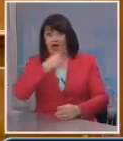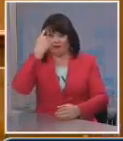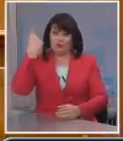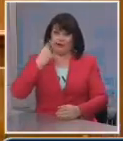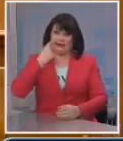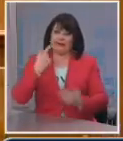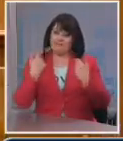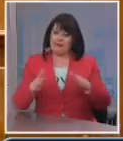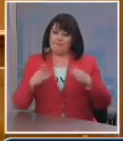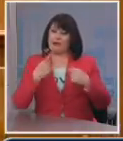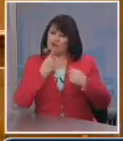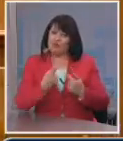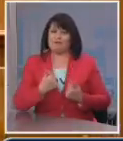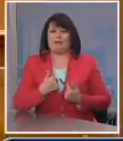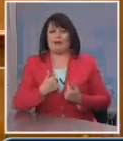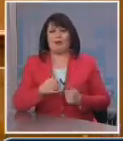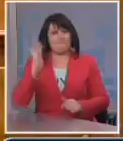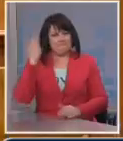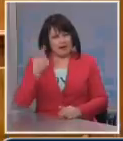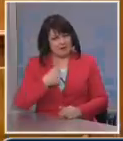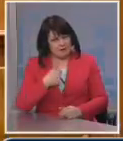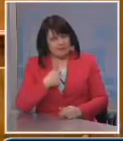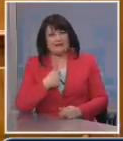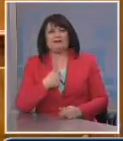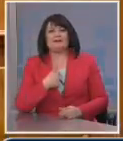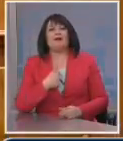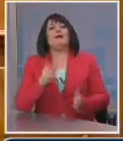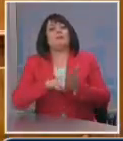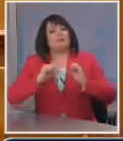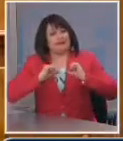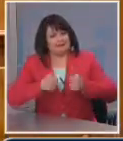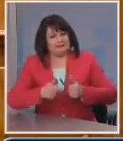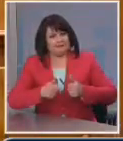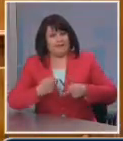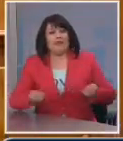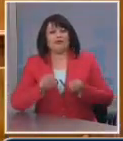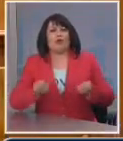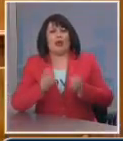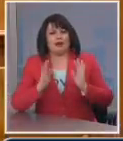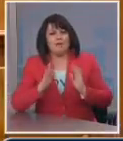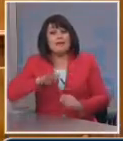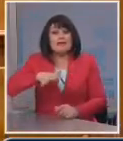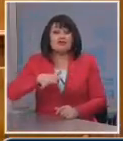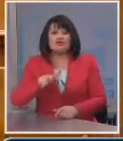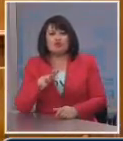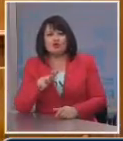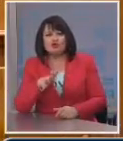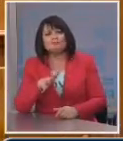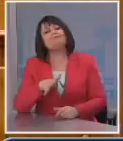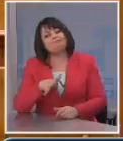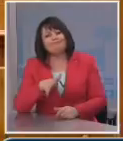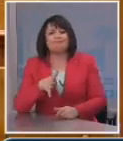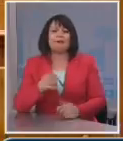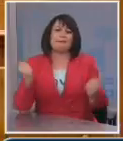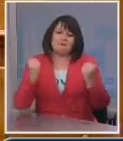αυτοκριτική. Γιατί στο παρελθόν και εμείς δεν ήμασταν όσο τολμηροί θα έπρεπε να ήμασταν και ενδεχομένως υποκύψαμε